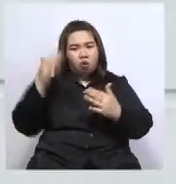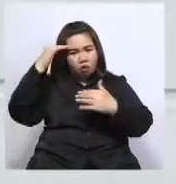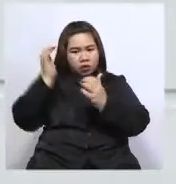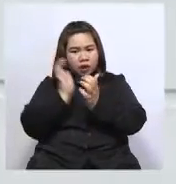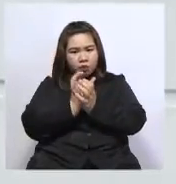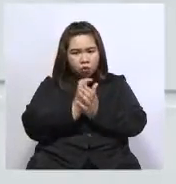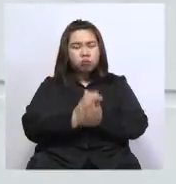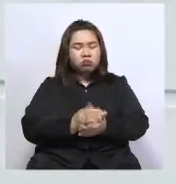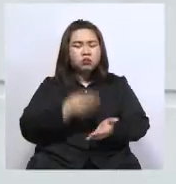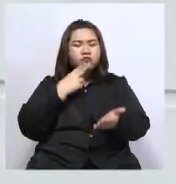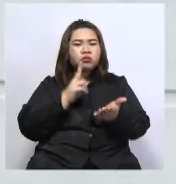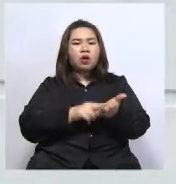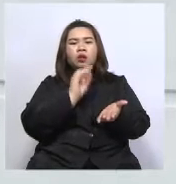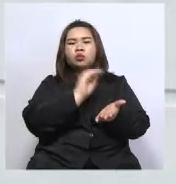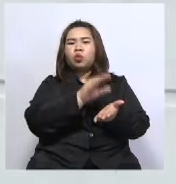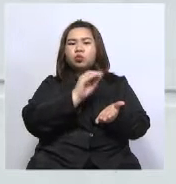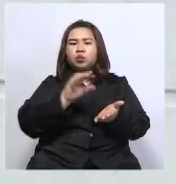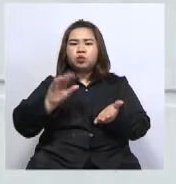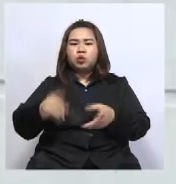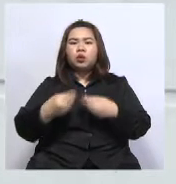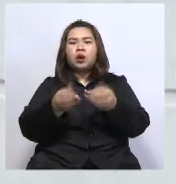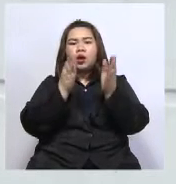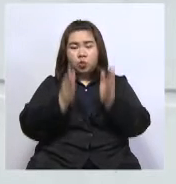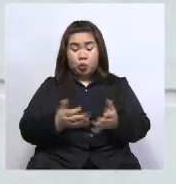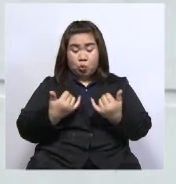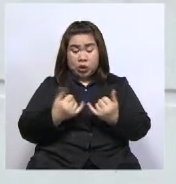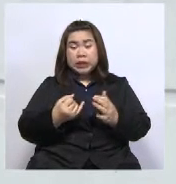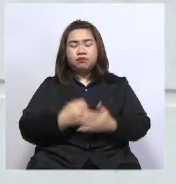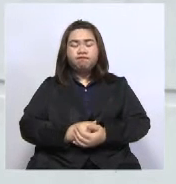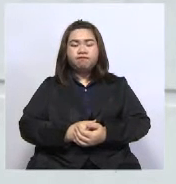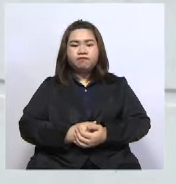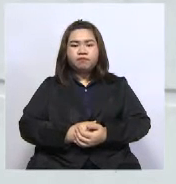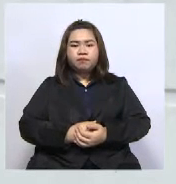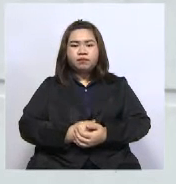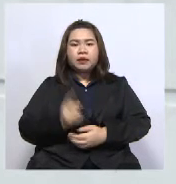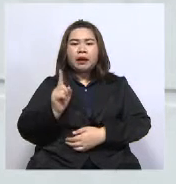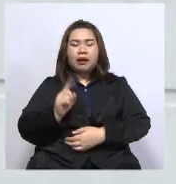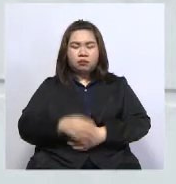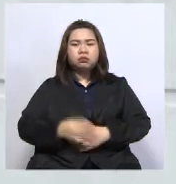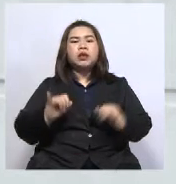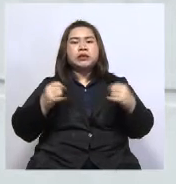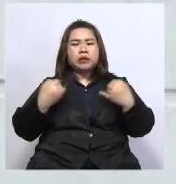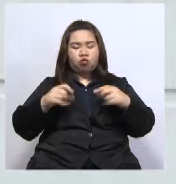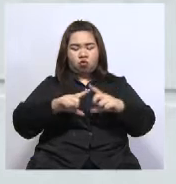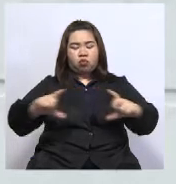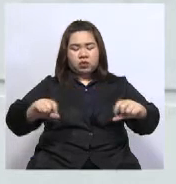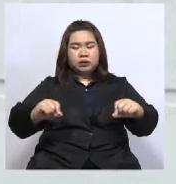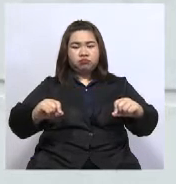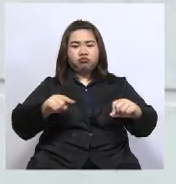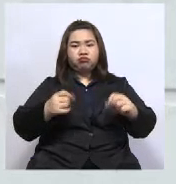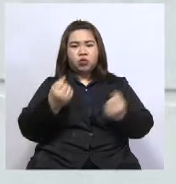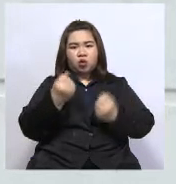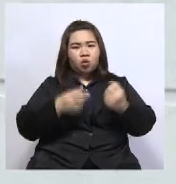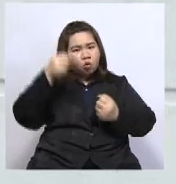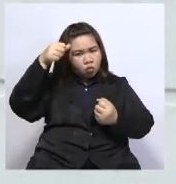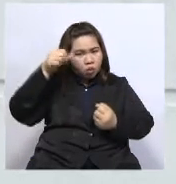หว่างการทยอยออกใบสั่งให้กับผู้กระทำความผิดภายในวันนี้นะคะโดยจะจัดส่งไปยังเจ้าของรถที่กระทำความผิดภ